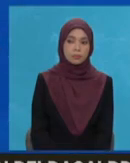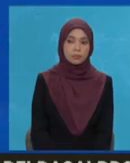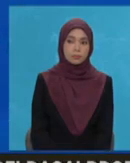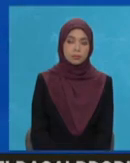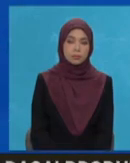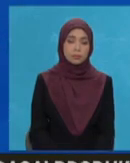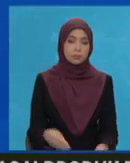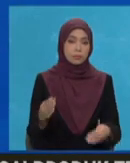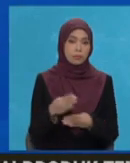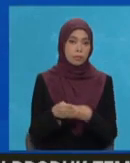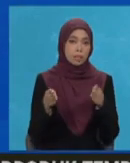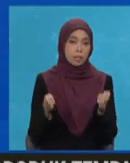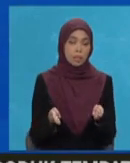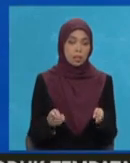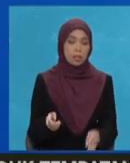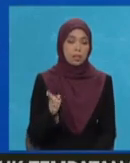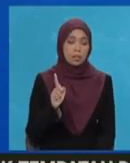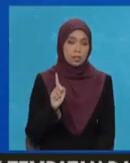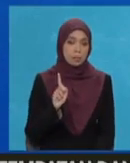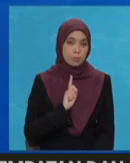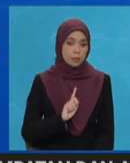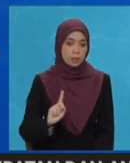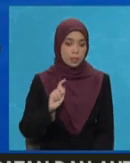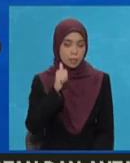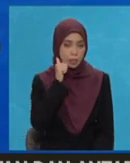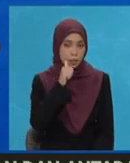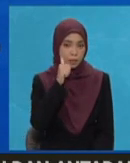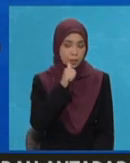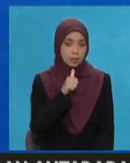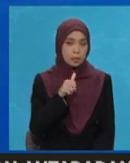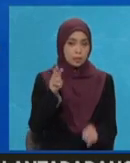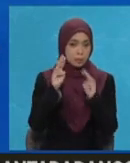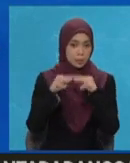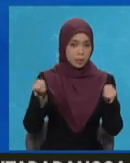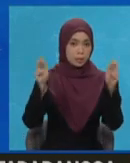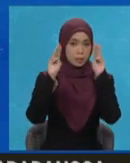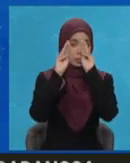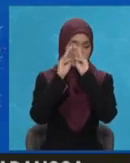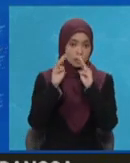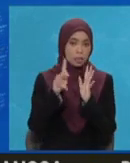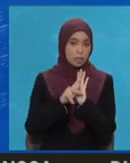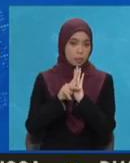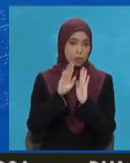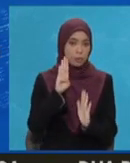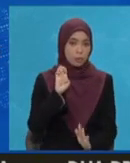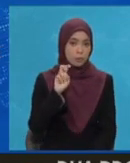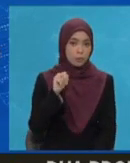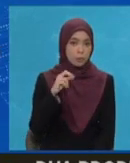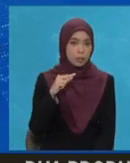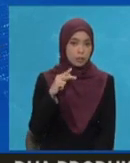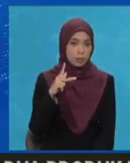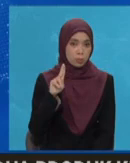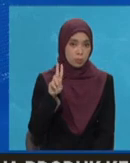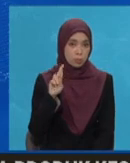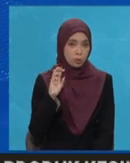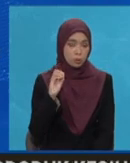bagian hal Ikhwan muslimah jabatan hal ihwal masjid dengan kerjasama Jordan kuasa tamir masjid Kampung bengkorong pagi tadi